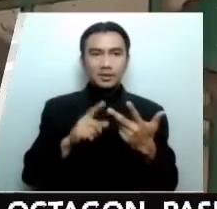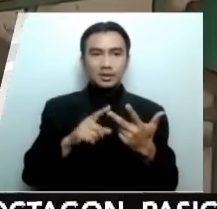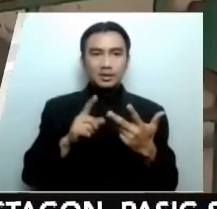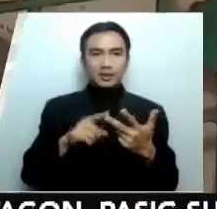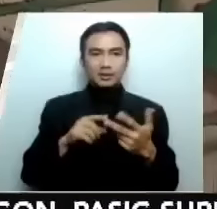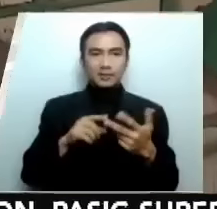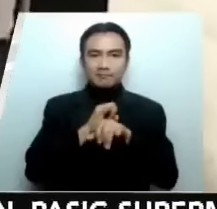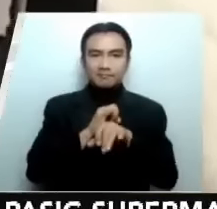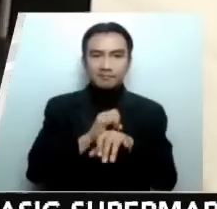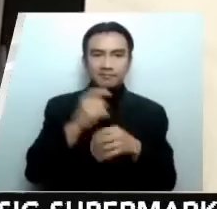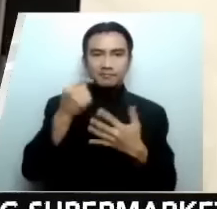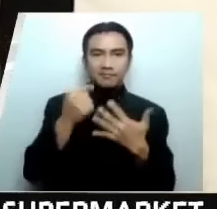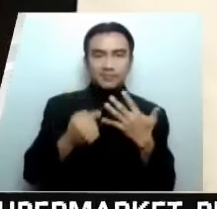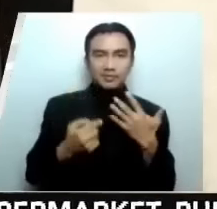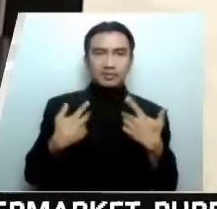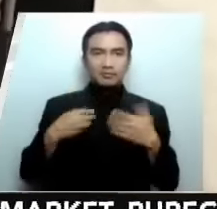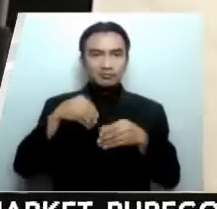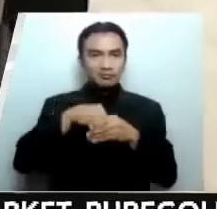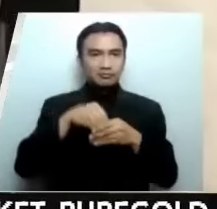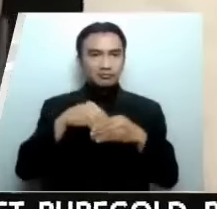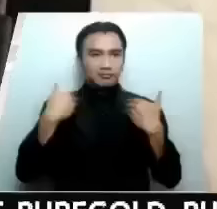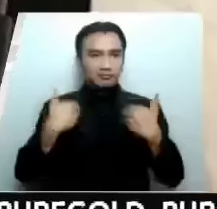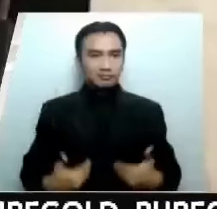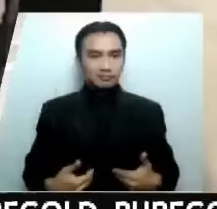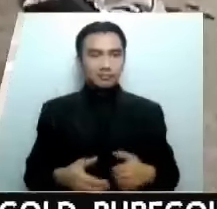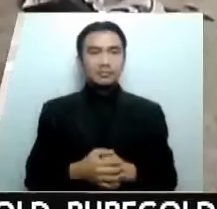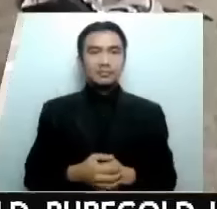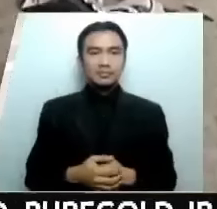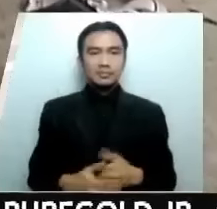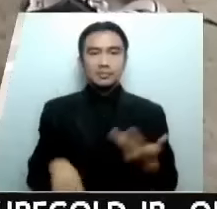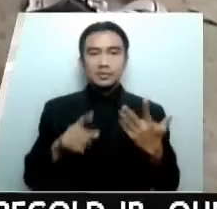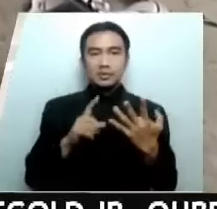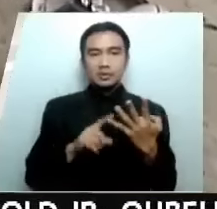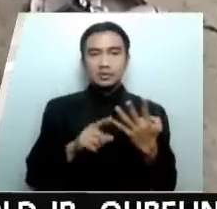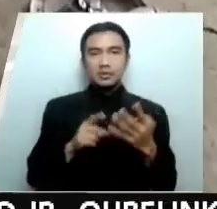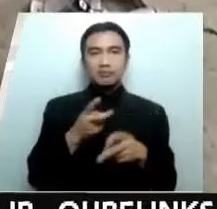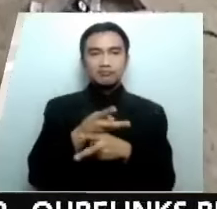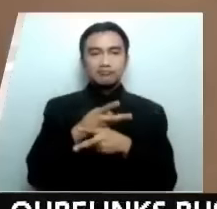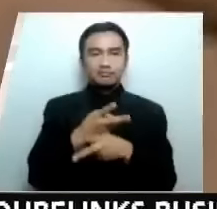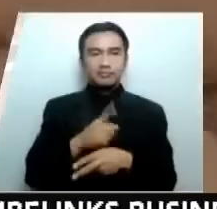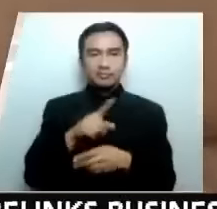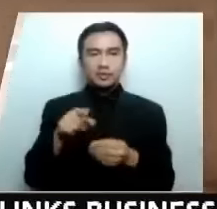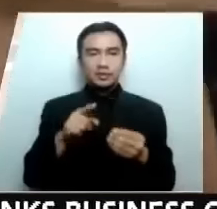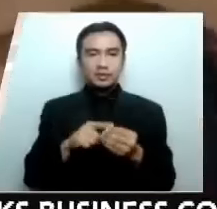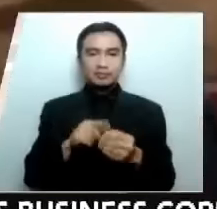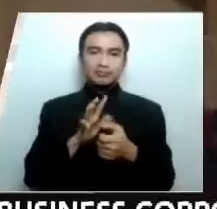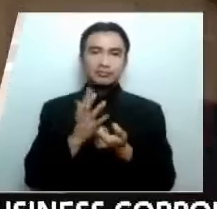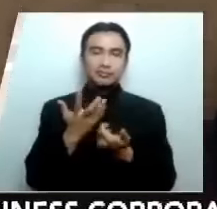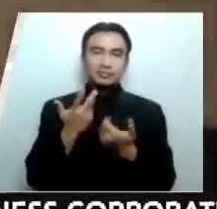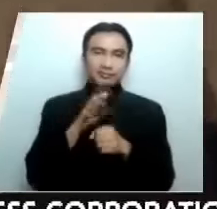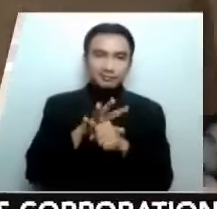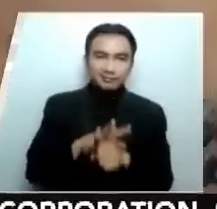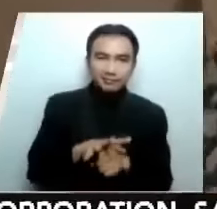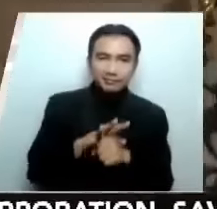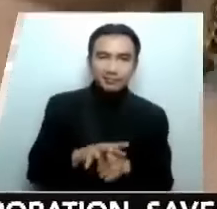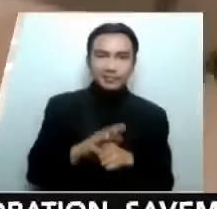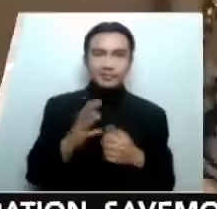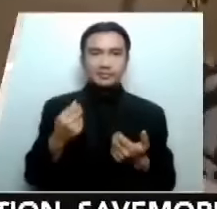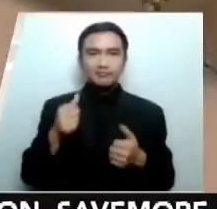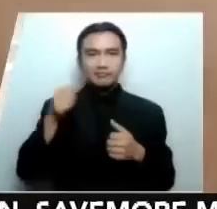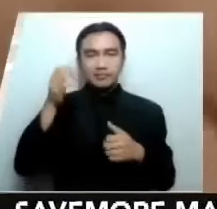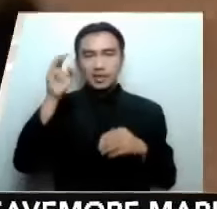ang tick, fleas o heartworm. Iingatan din daw ang heat-induced stress o anxiety. Para maiwasan naman ito,